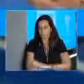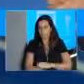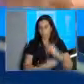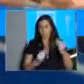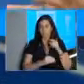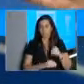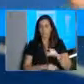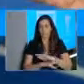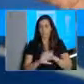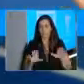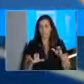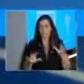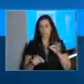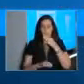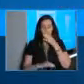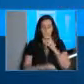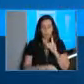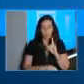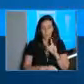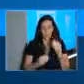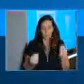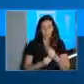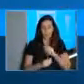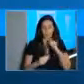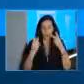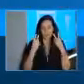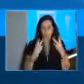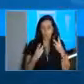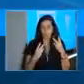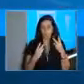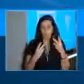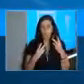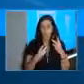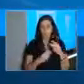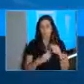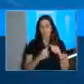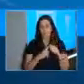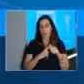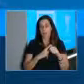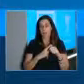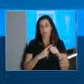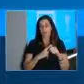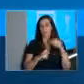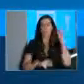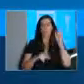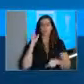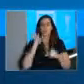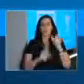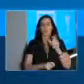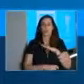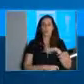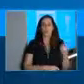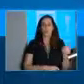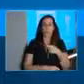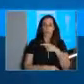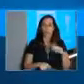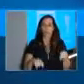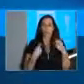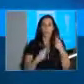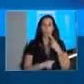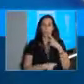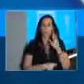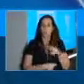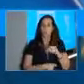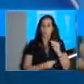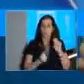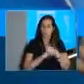לדברים האלה אין שאלה, אבל הדבר החשוב הוא, א', הציבור ששולח את ילדיו לחינוך אומר,